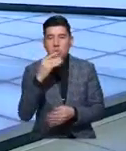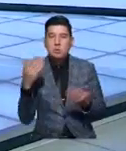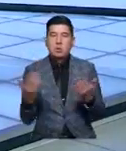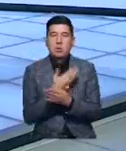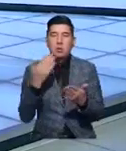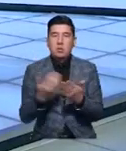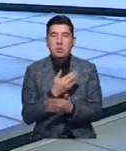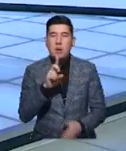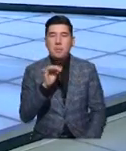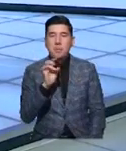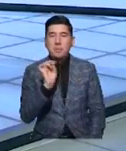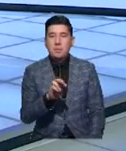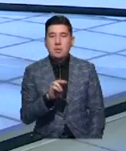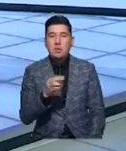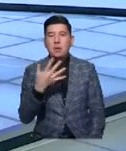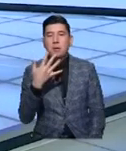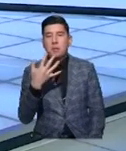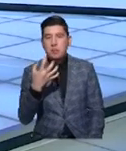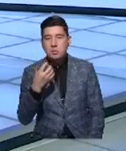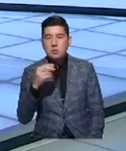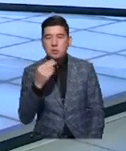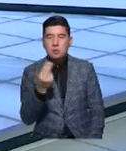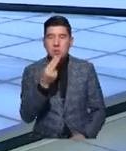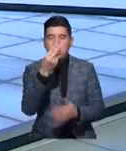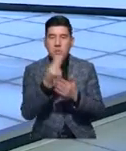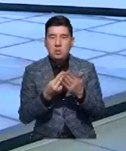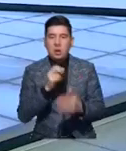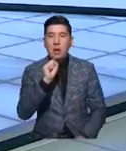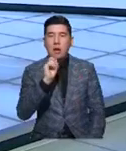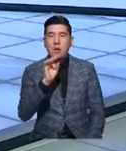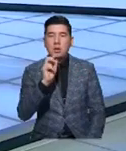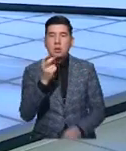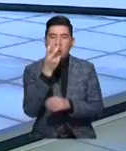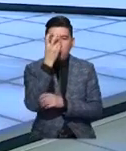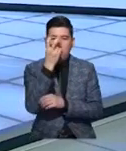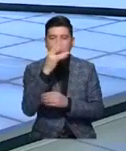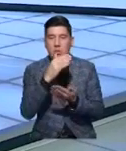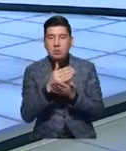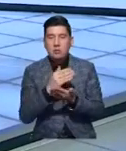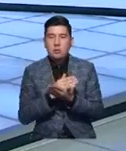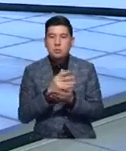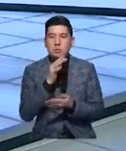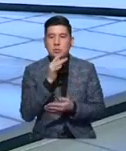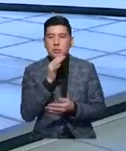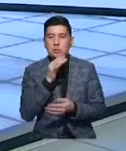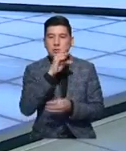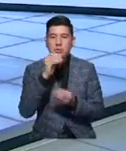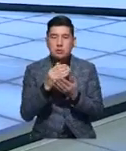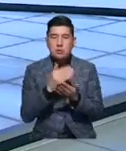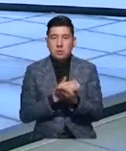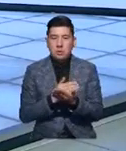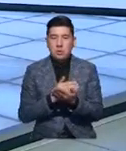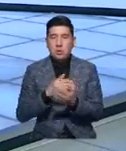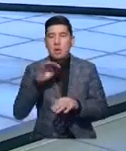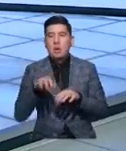новой банкноте номиналом 500 тенге изображен архар, на тысячной купюре собаки пород тазе и алабай, на